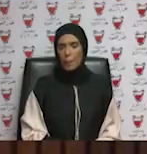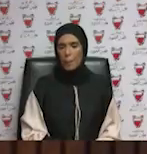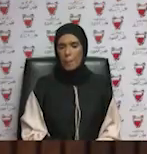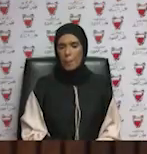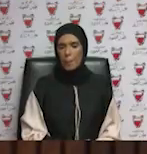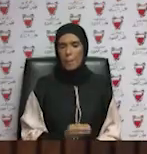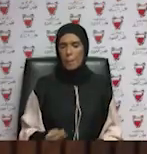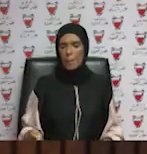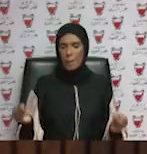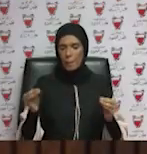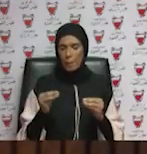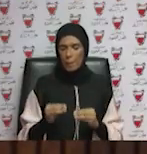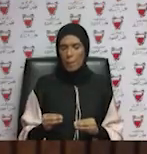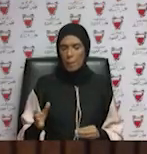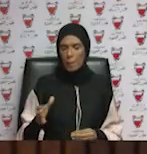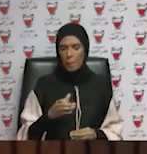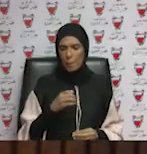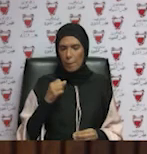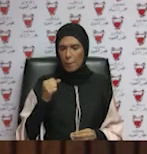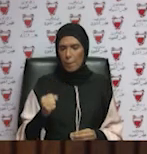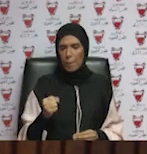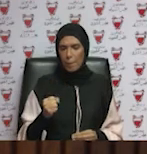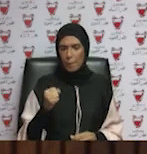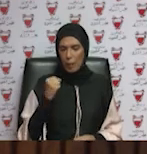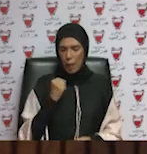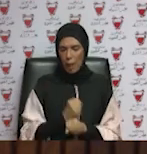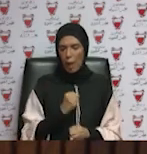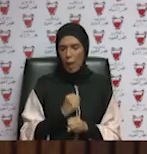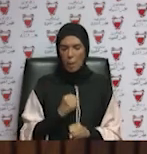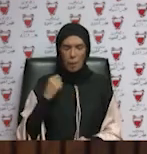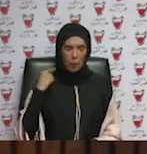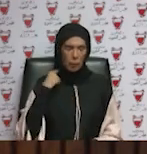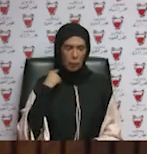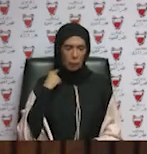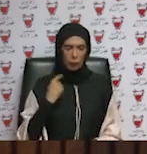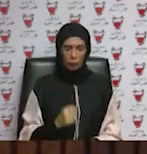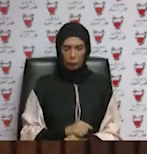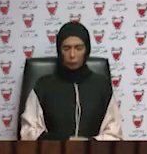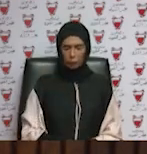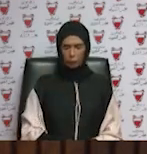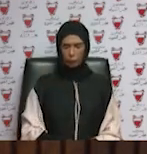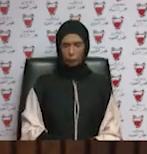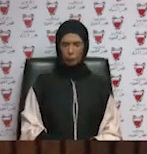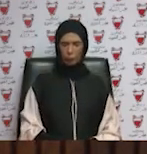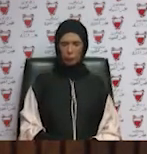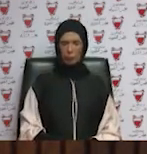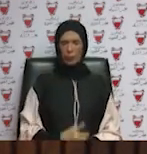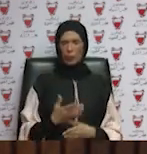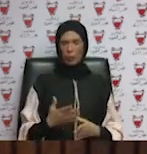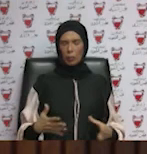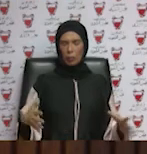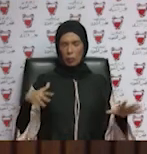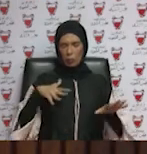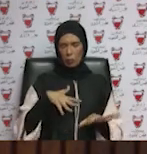إلى زيادة فرص الحصول على أفضل الفرص العلمية والمهنية، ويسهل من انخراط